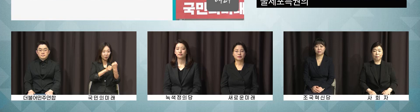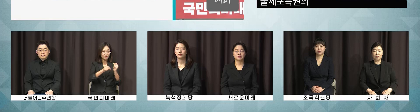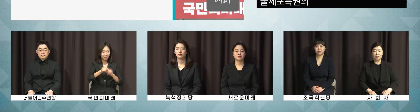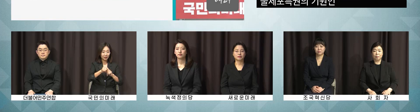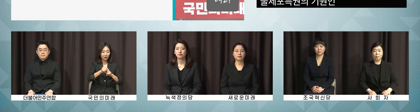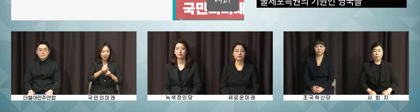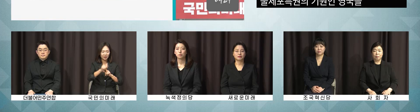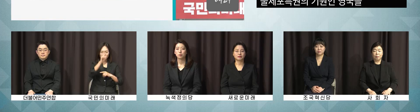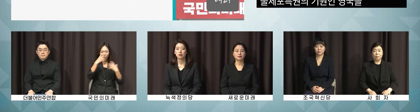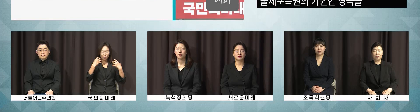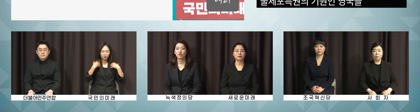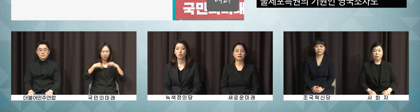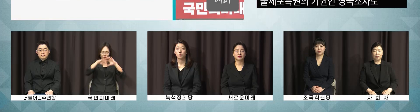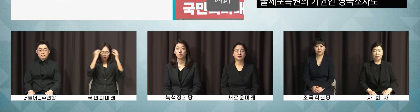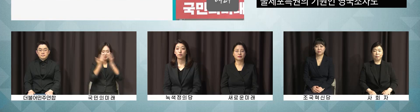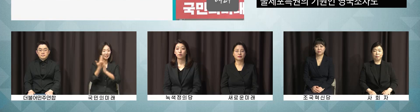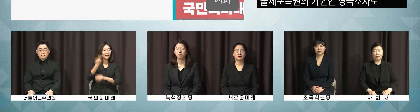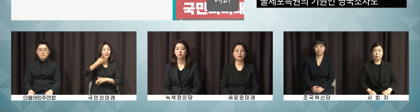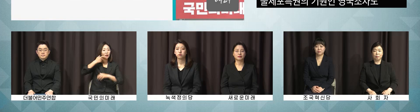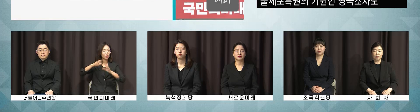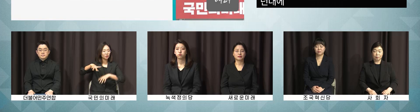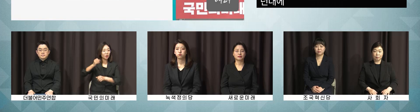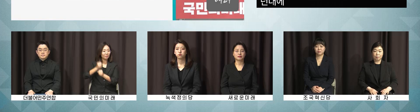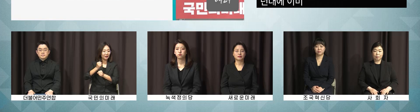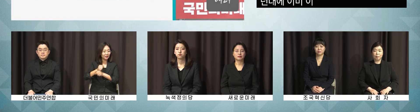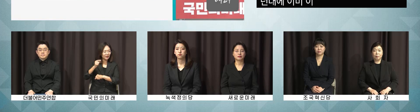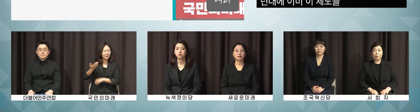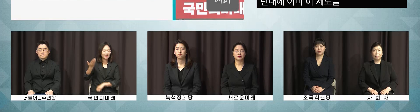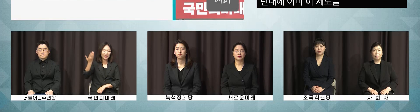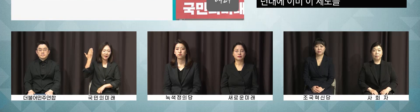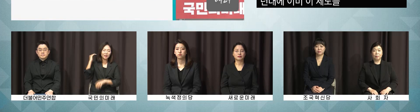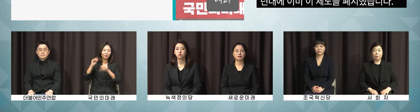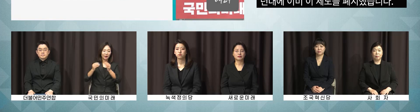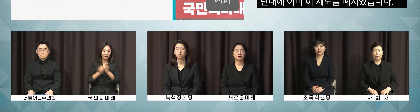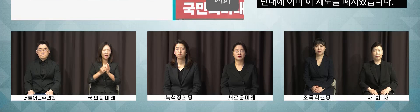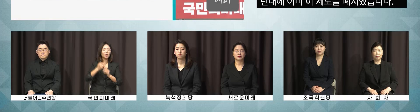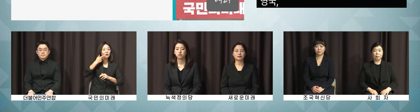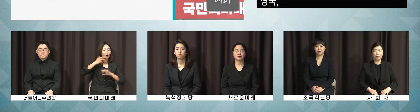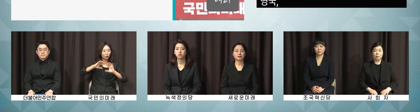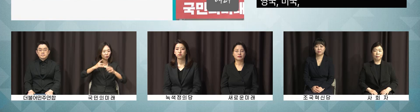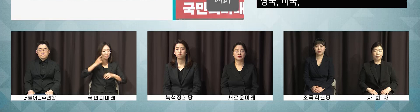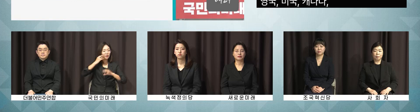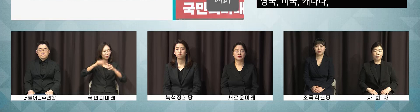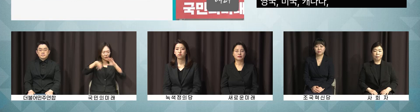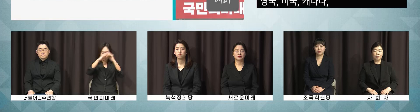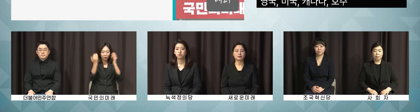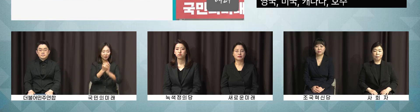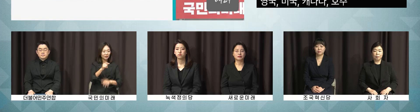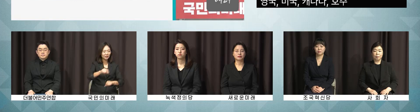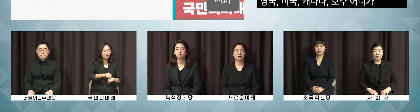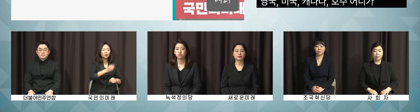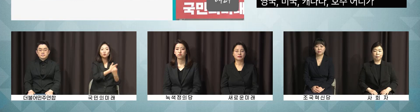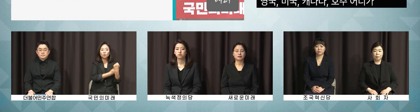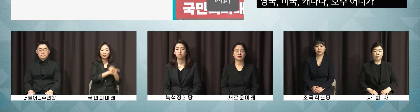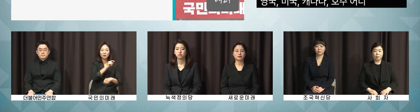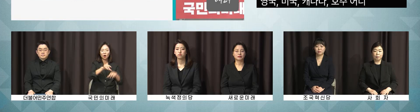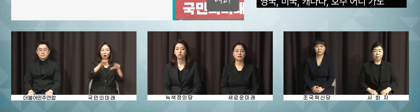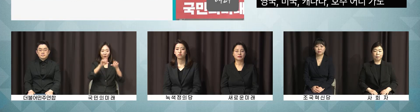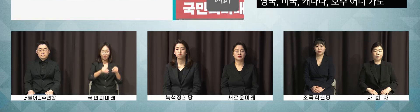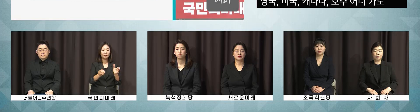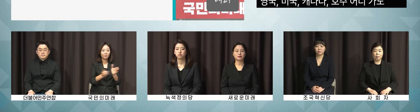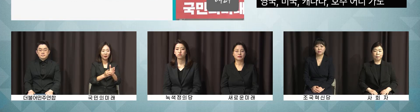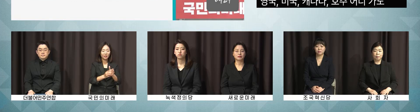영국조차도 1600년대 이미 이 제도를 폐지했습니다. 영국, 미국, 캐나다, 호주 어디 가도 불체포 특권이라고 하는 것은